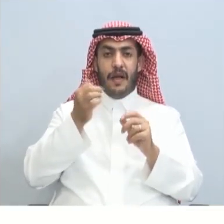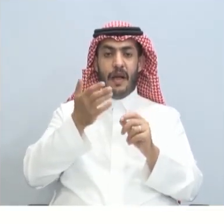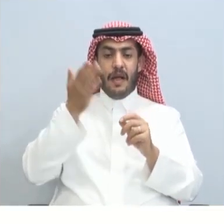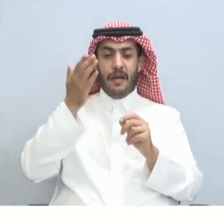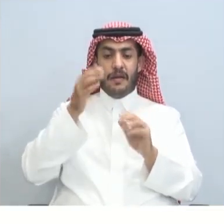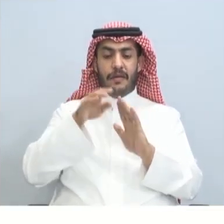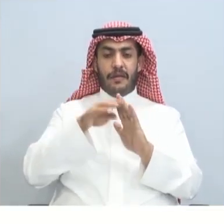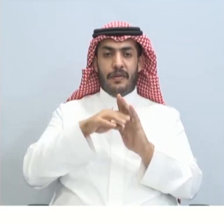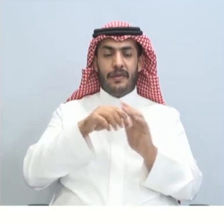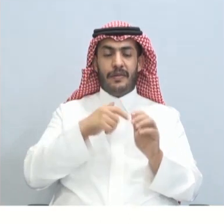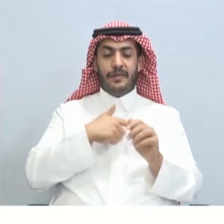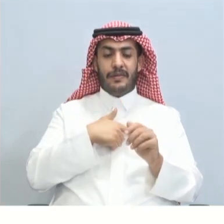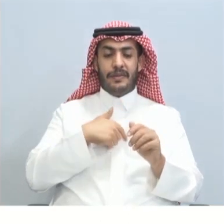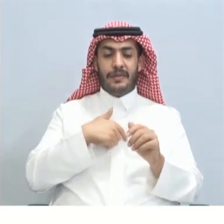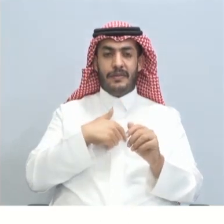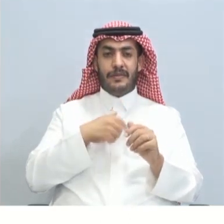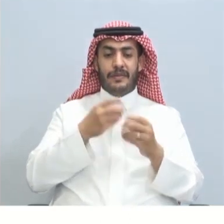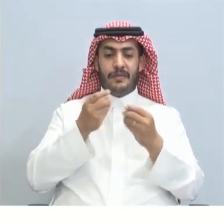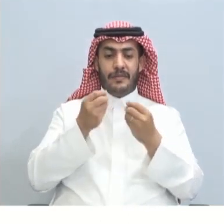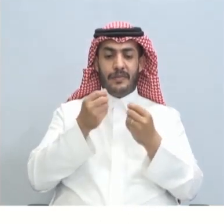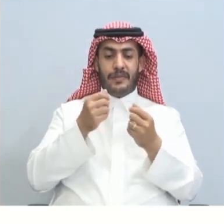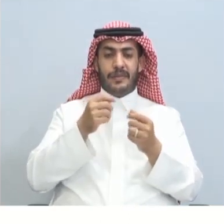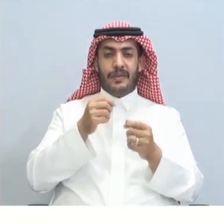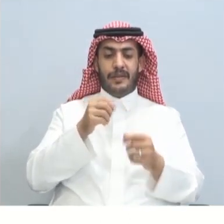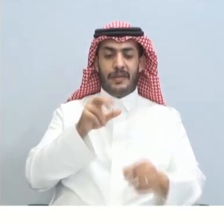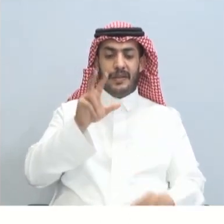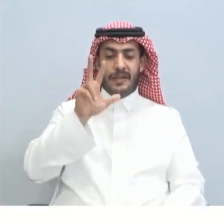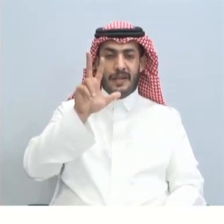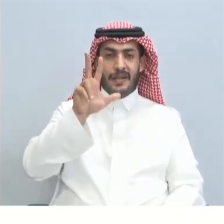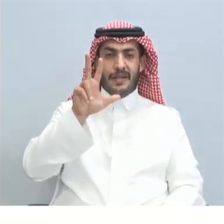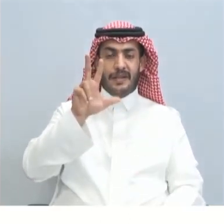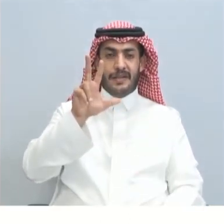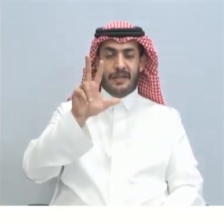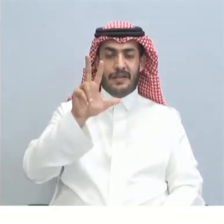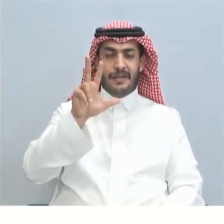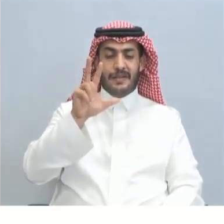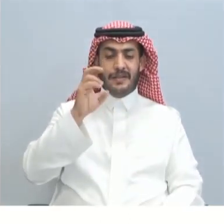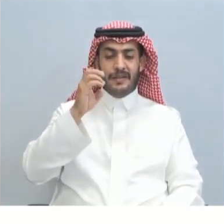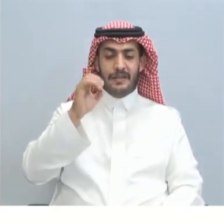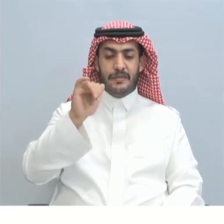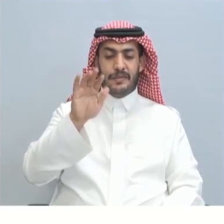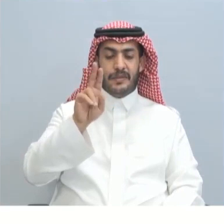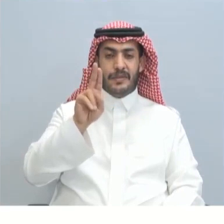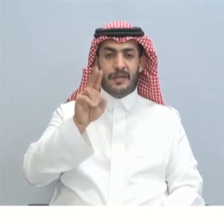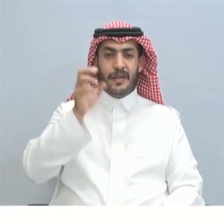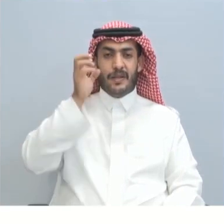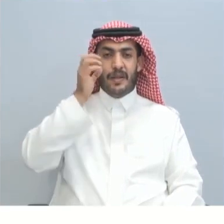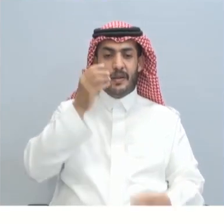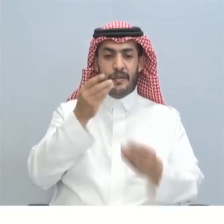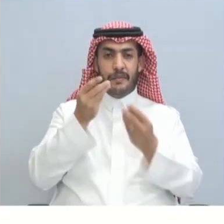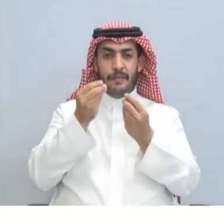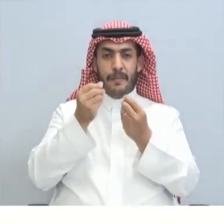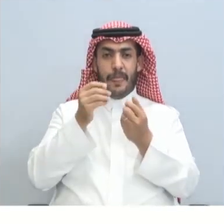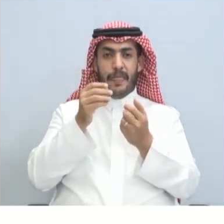ثمنا من المعدن النقي نفسه على سبيل المثال عزيزي الطالب عزيزتي الطالبه الجمشت حجر